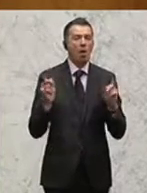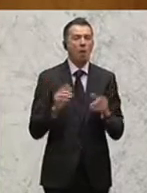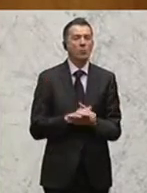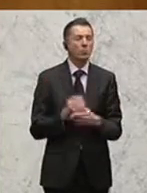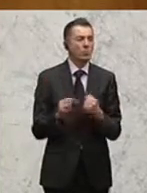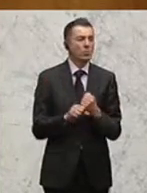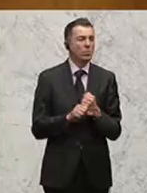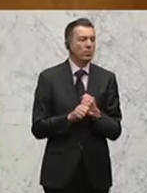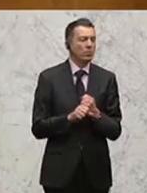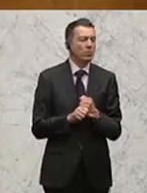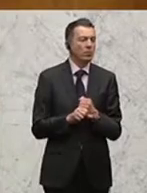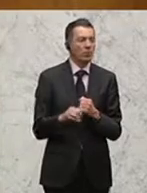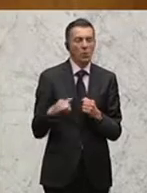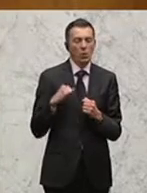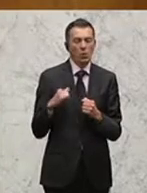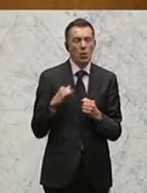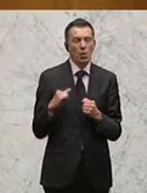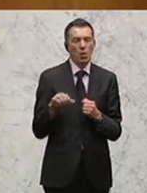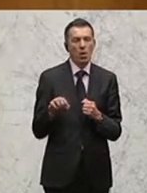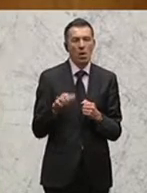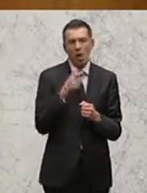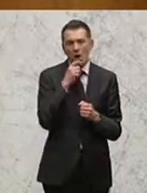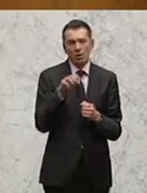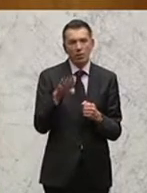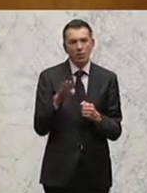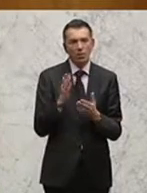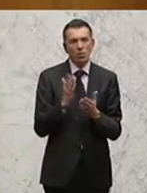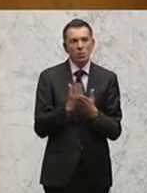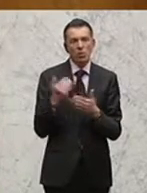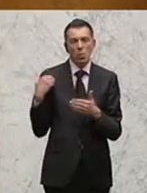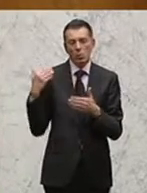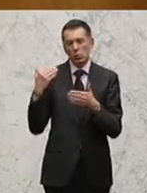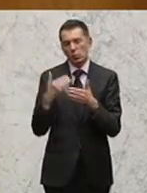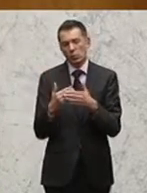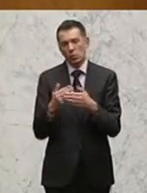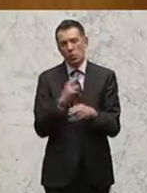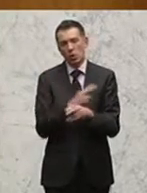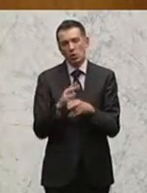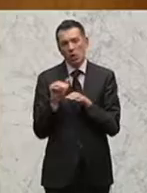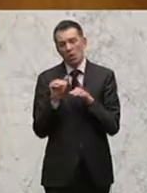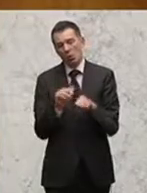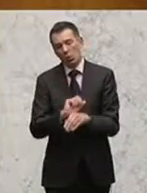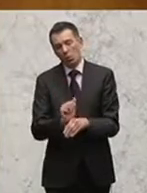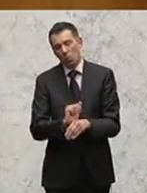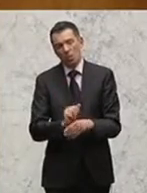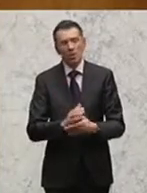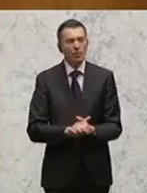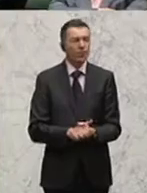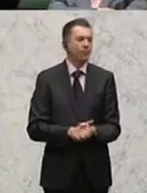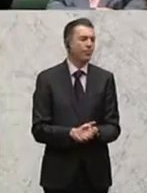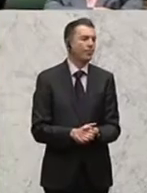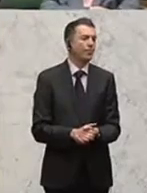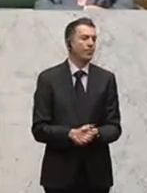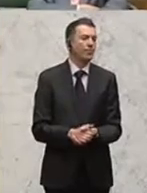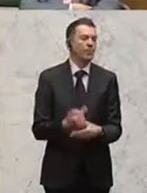hier vor allem der junge 14-Jährige auch schon länger im Fokus des Staatsschutzes gestanden ist.